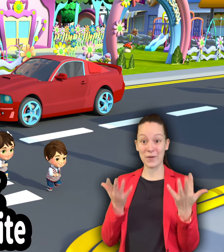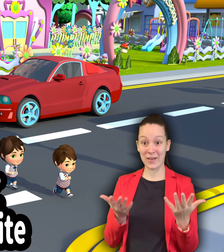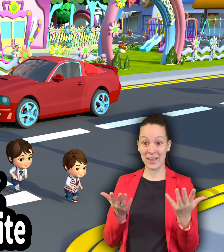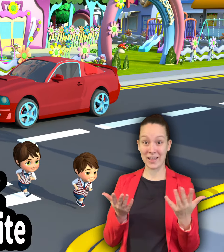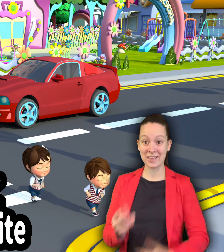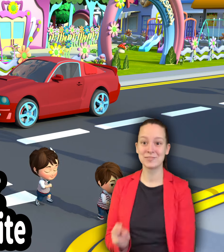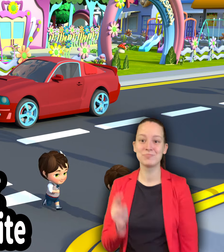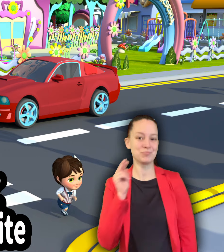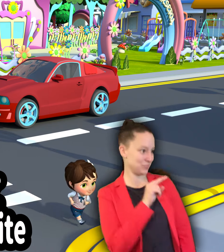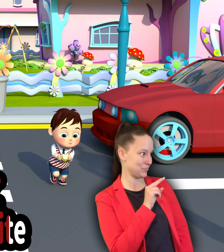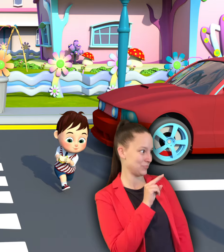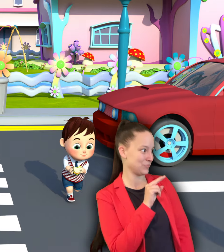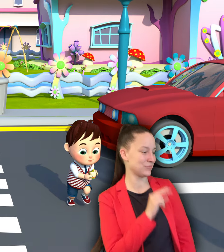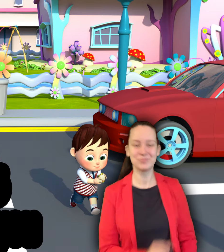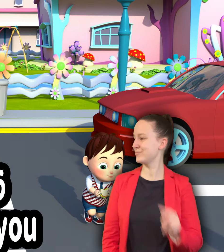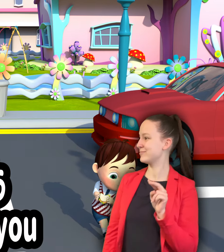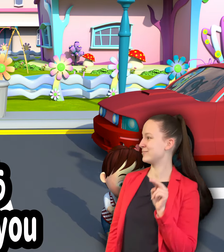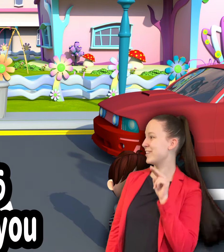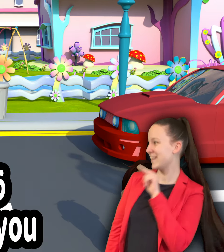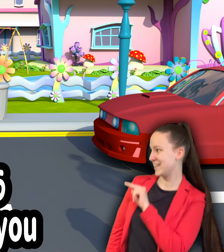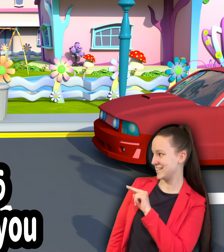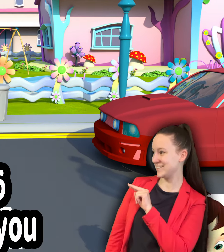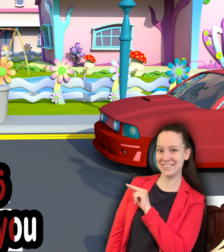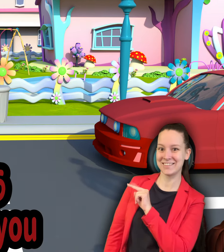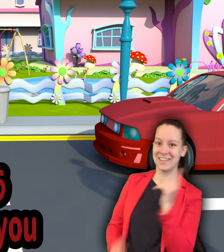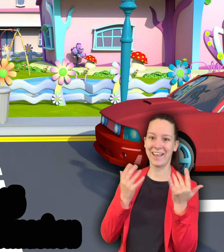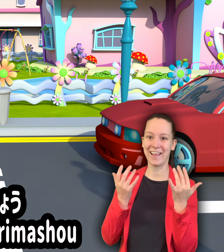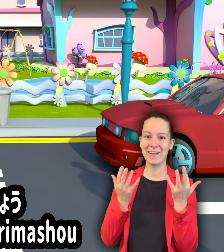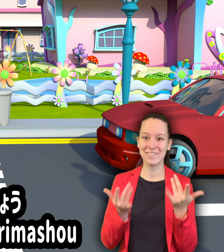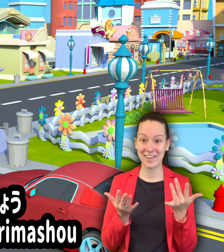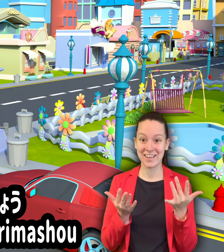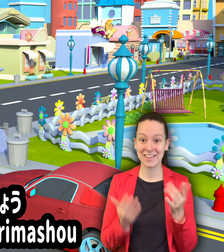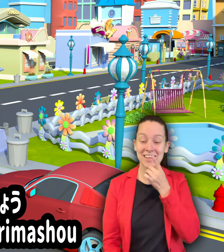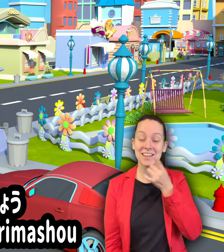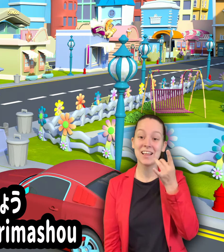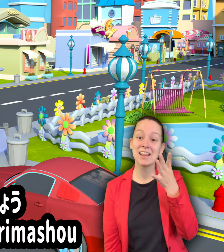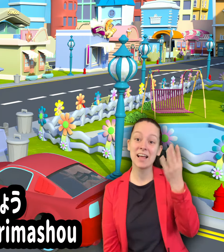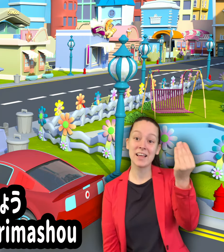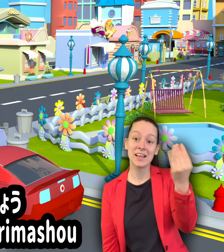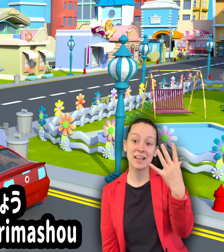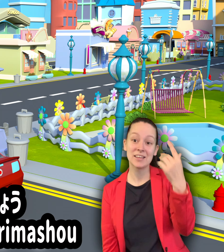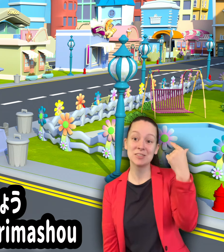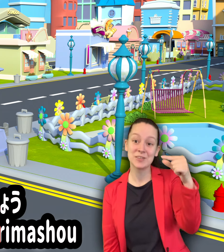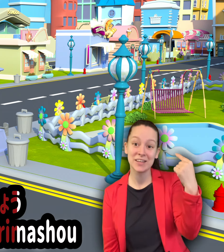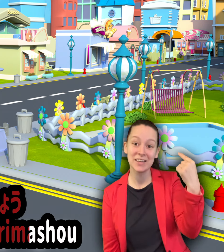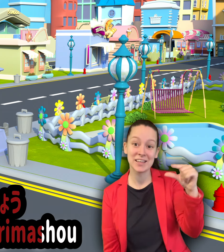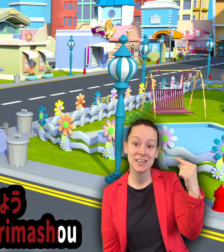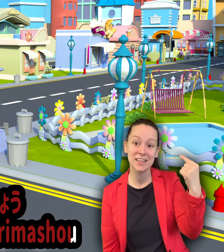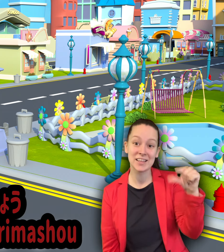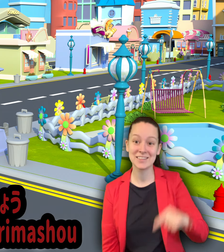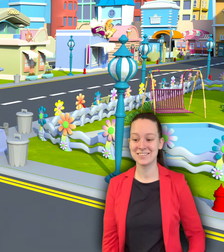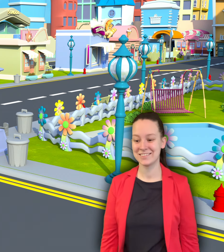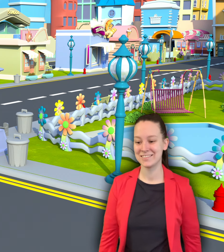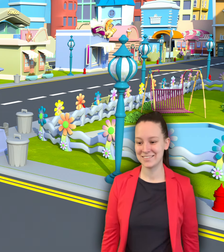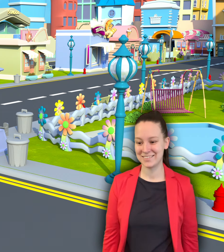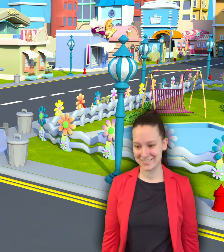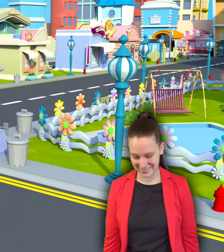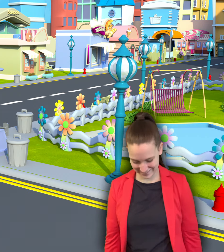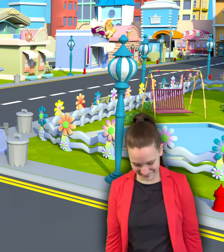ましょう左を見て右をみようそれから道を渡り